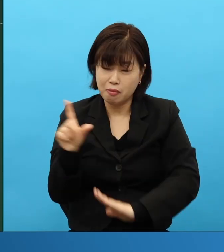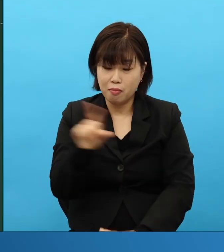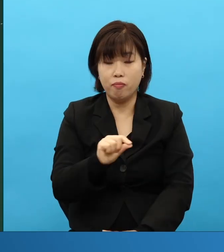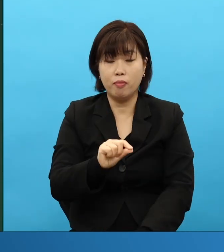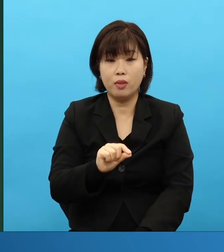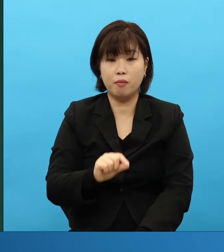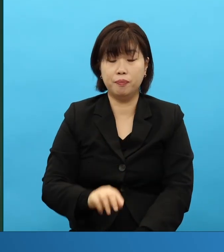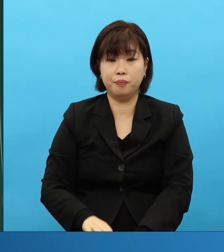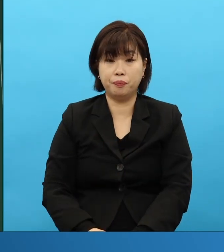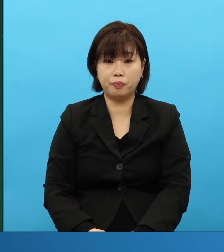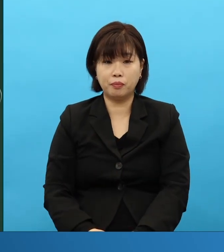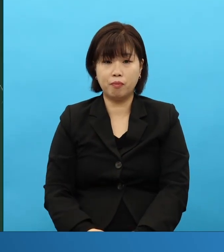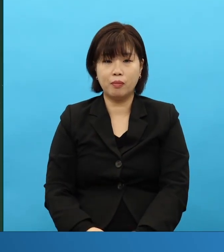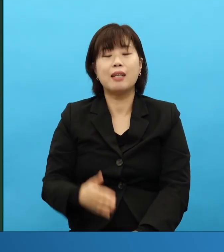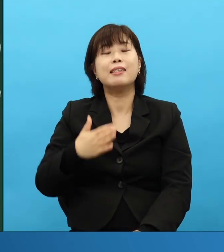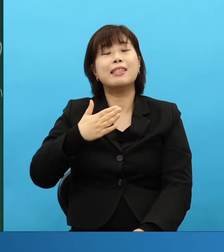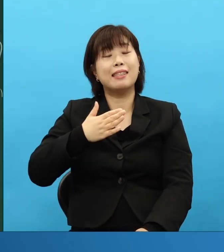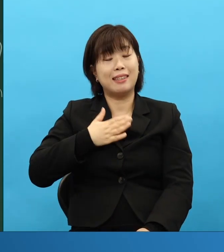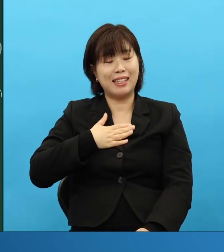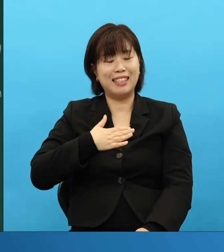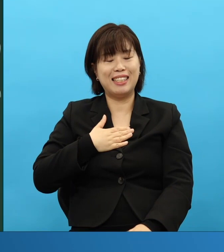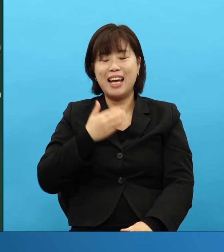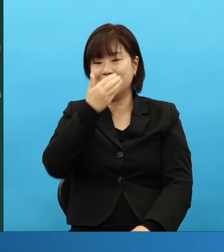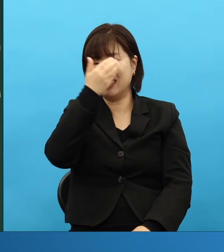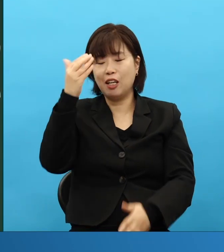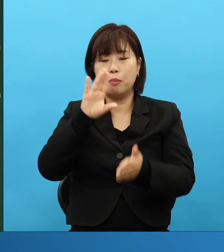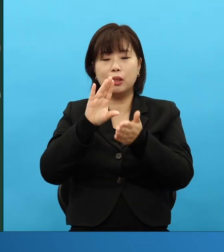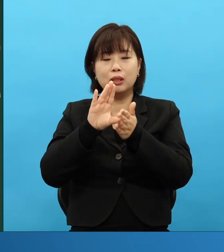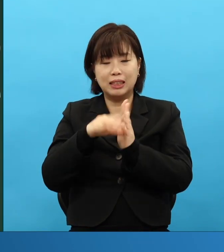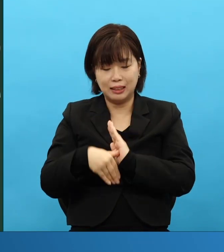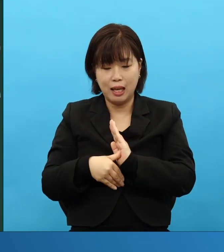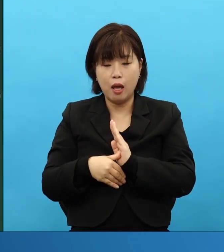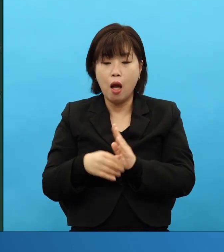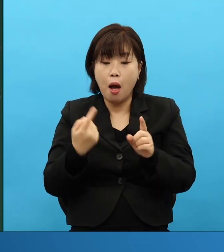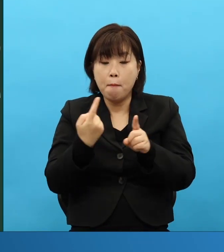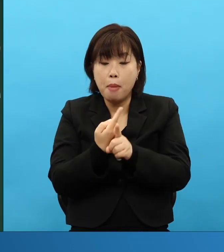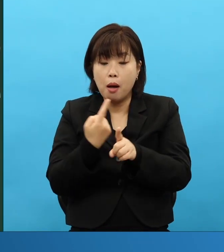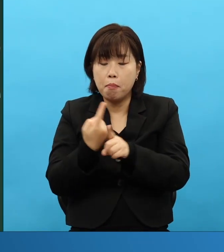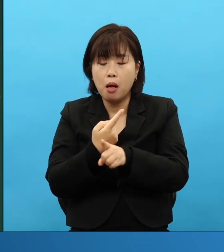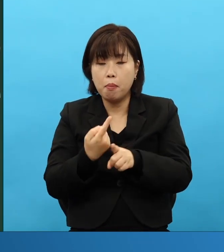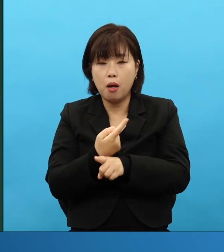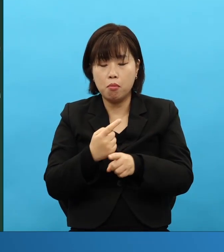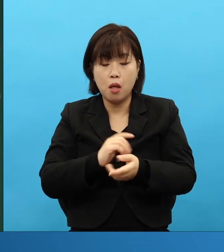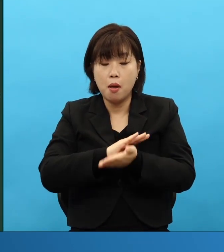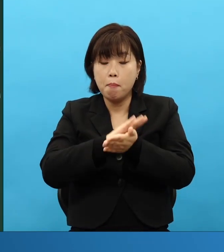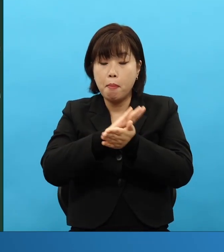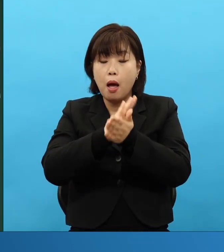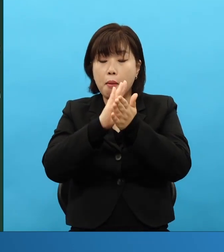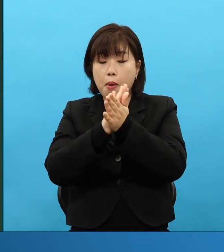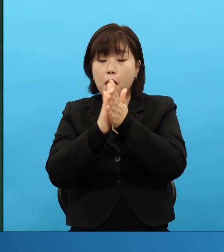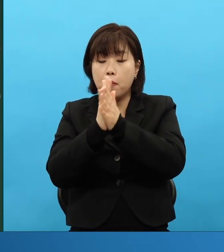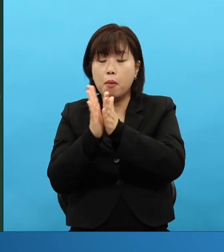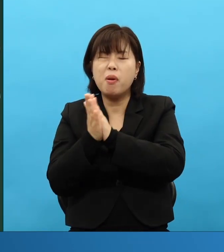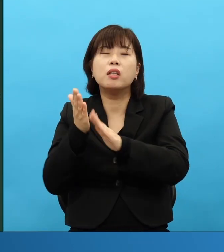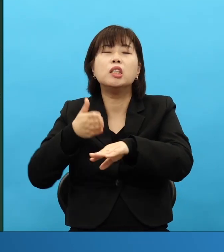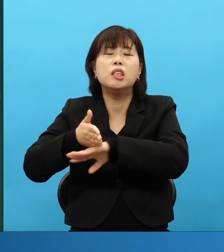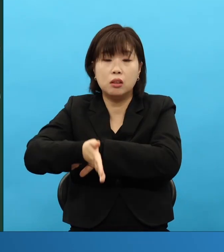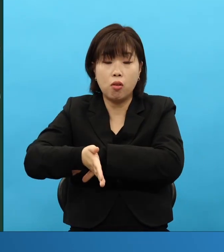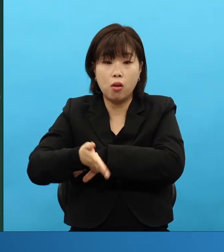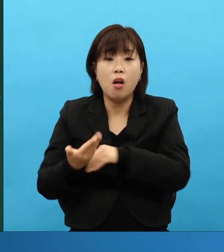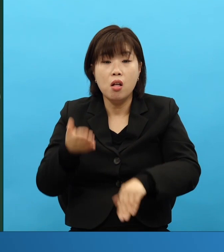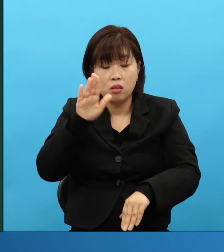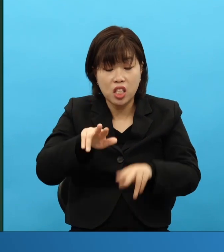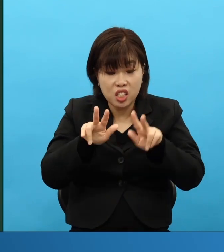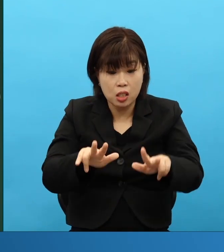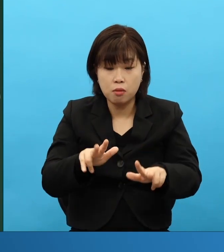천천히 갔어요. Because the pace back at our time was very slow. 내가 보면 이 10년 전에 얘기했잖아요. 유튜브 시대 올 거. 지금 유튜브 때문에 난립니다. And 혼란 20 와. years ago, we said